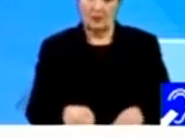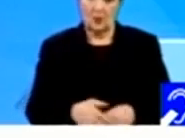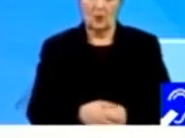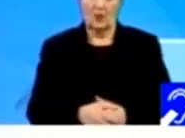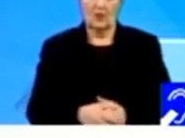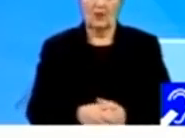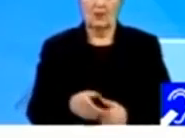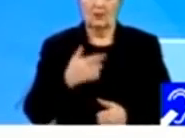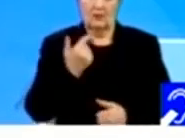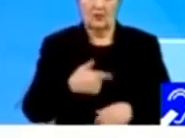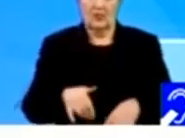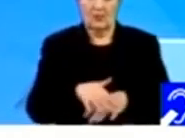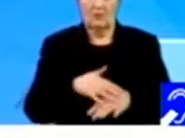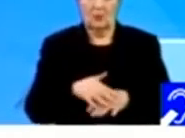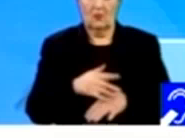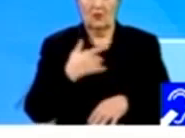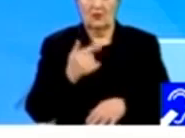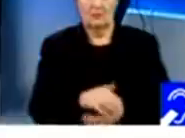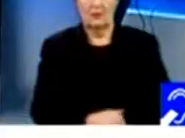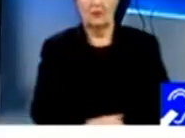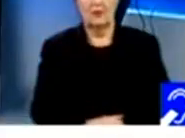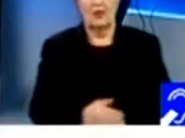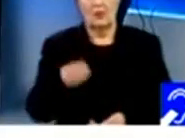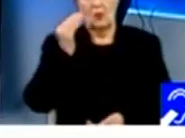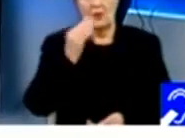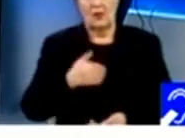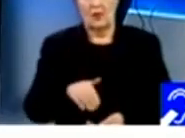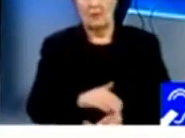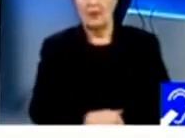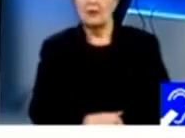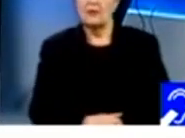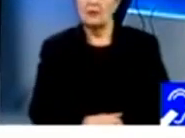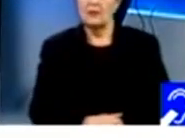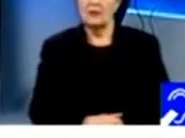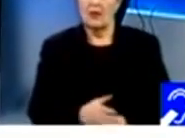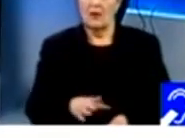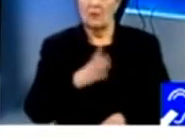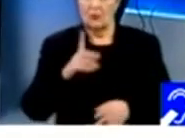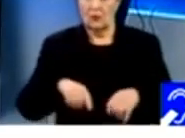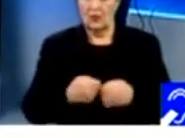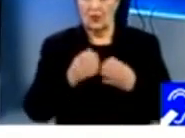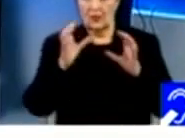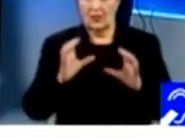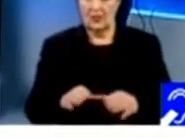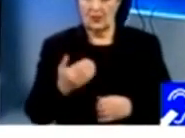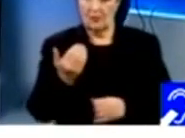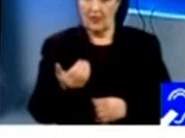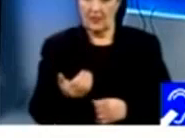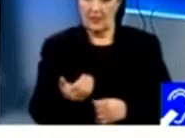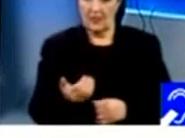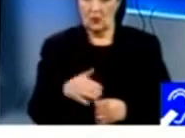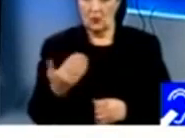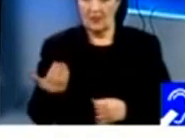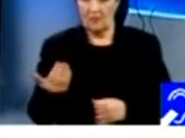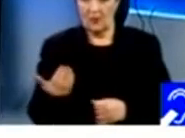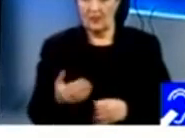nu expuneți asta în public. Asta este poziția inclusiv a mea. Dar nu considerați că asta ar fi o încălcare de lege din partea dumneavoastră, pentru că